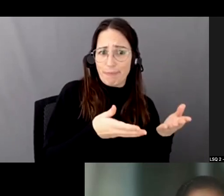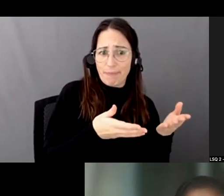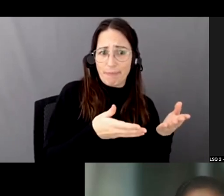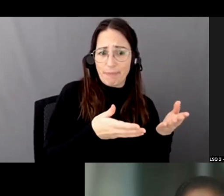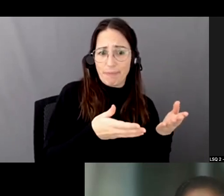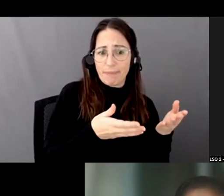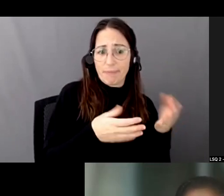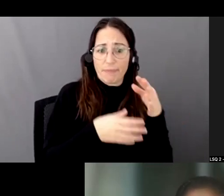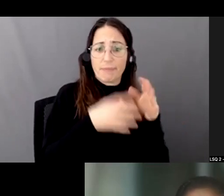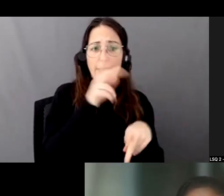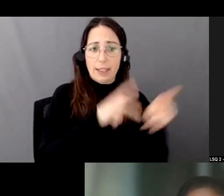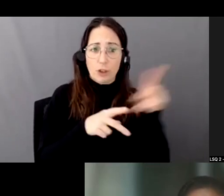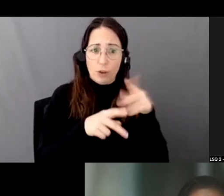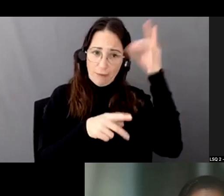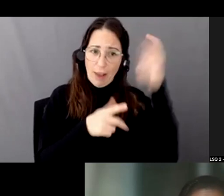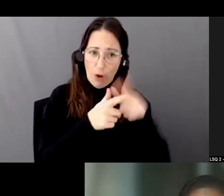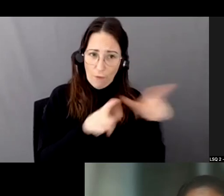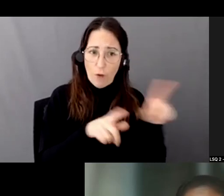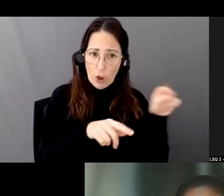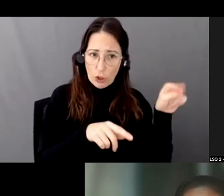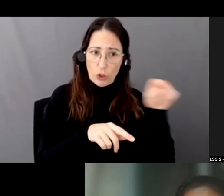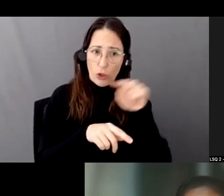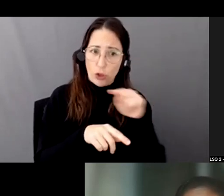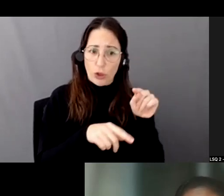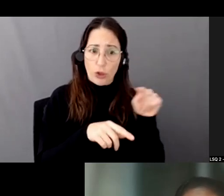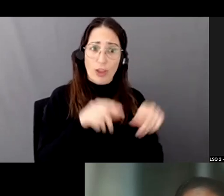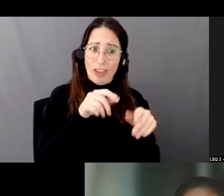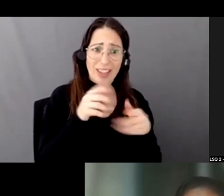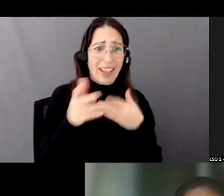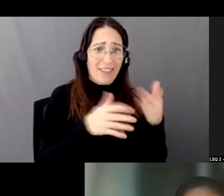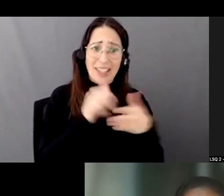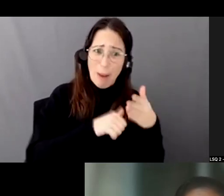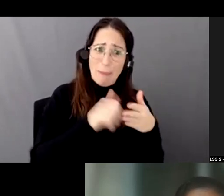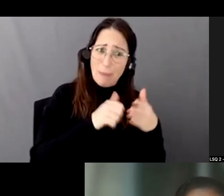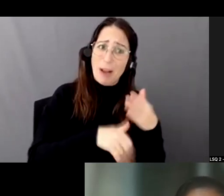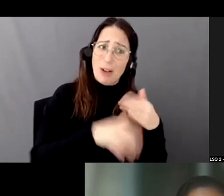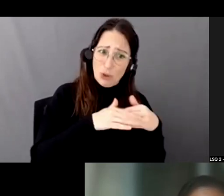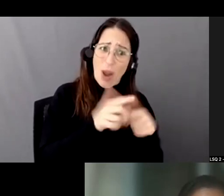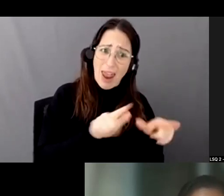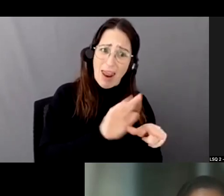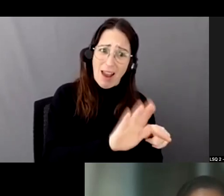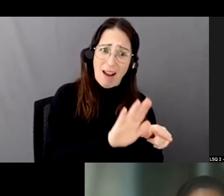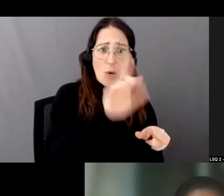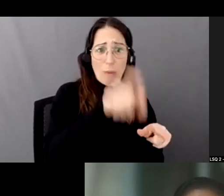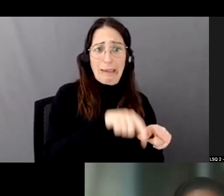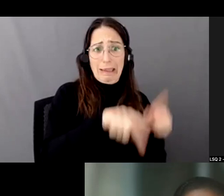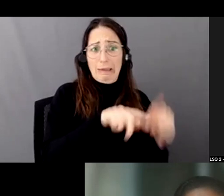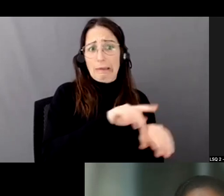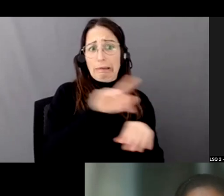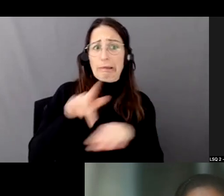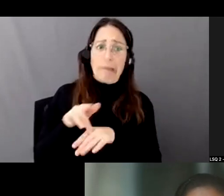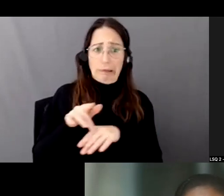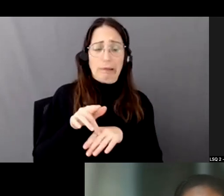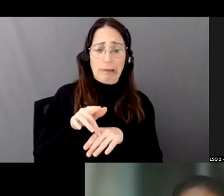Les francophones, par manque de services en français, sont obligés d'aller parfois vers des